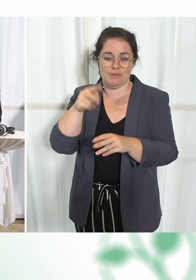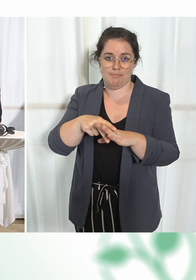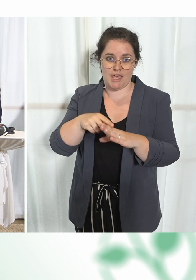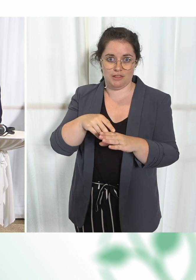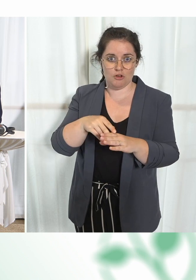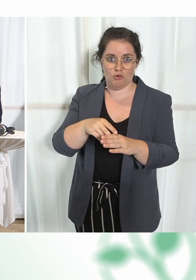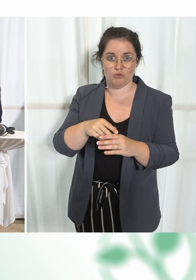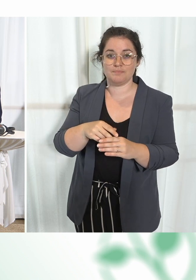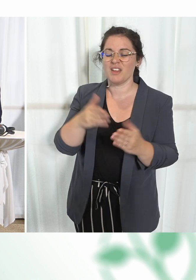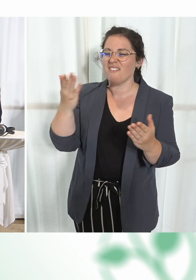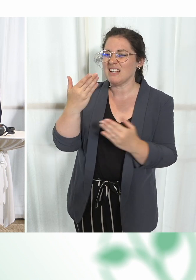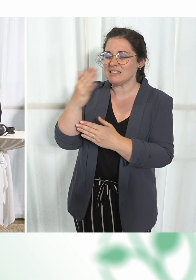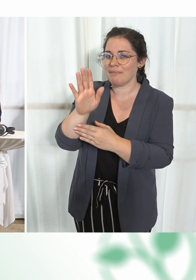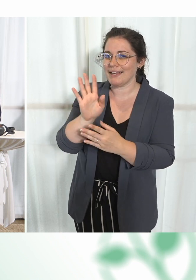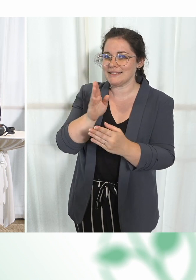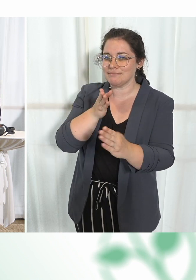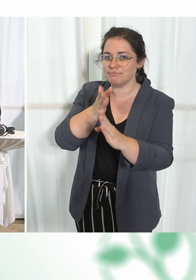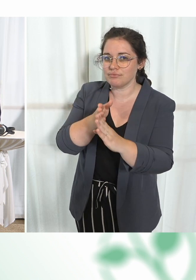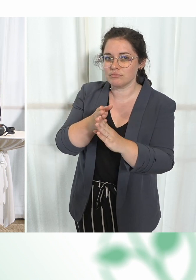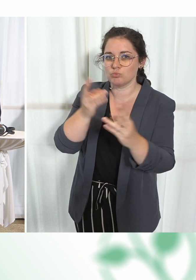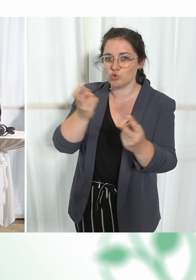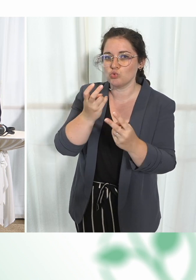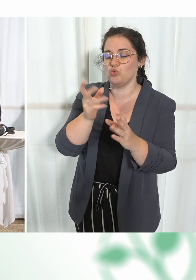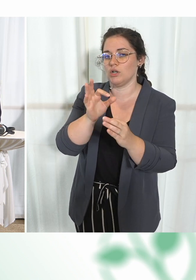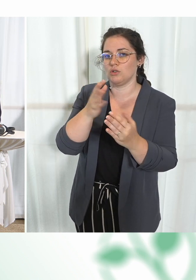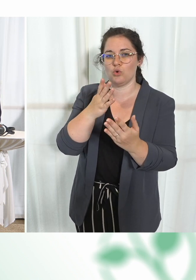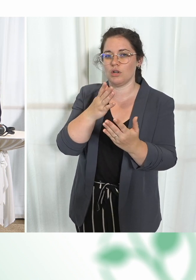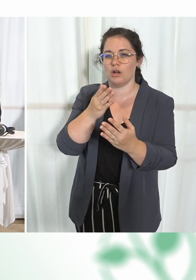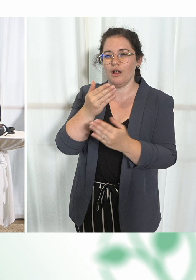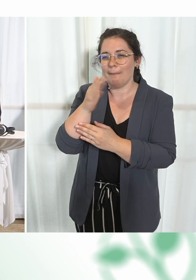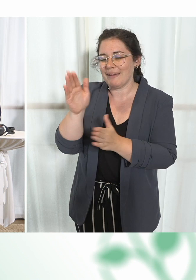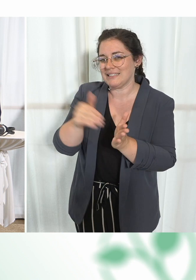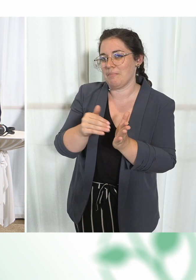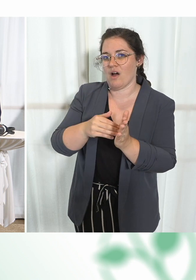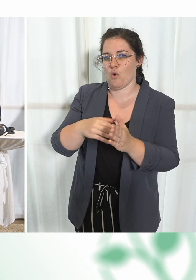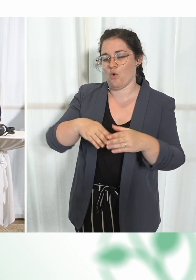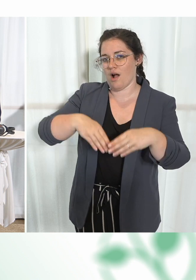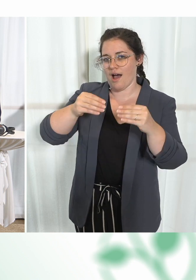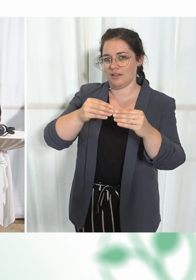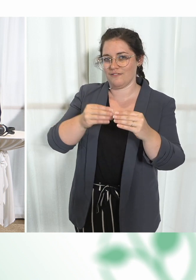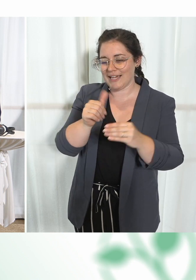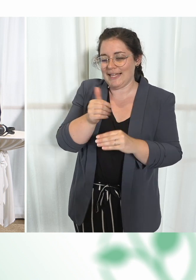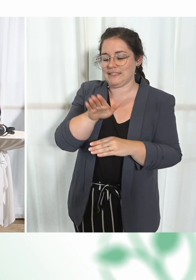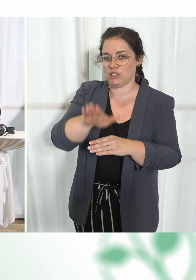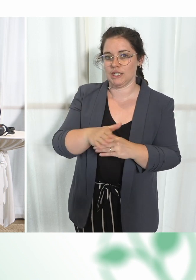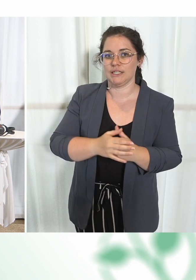meistens konkret gesucht oder in Anspruch genommen, oder was ist so der größte Need am Anfang, wenn man die ersten Schritte setzen